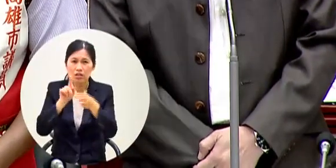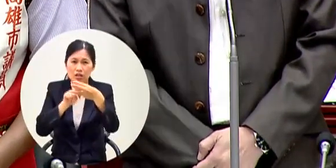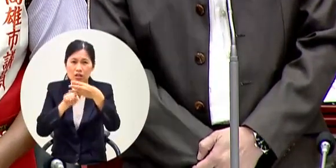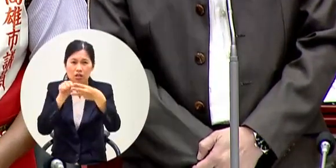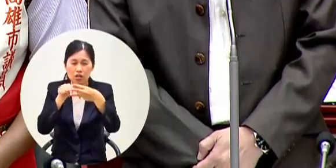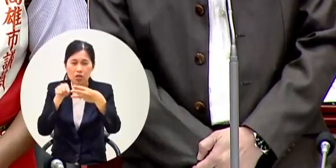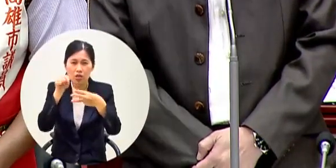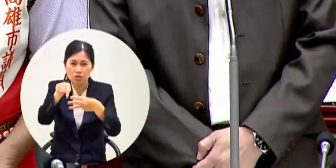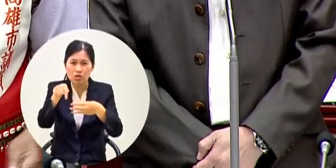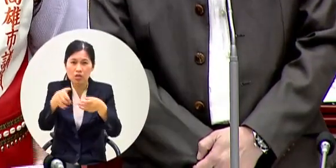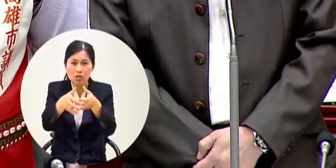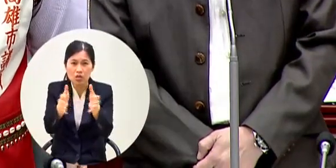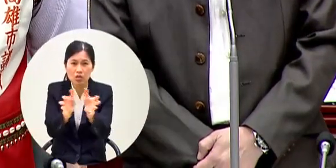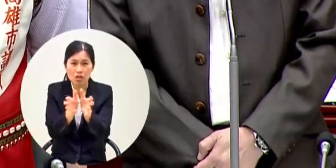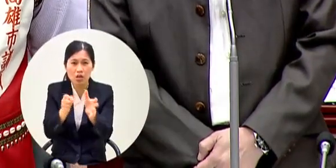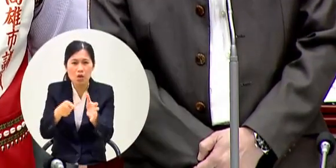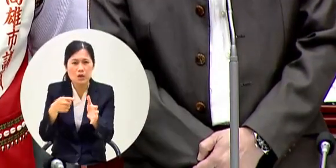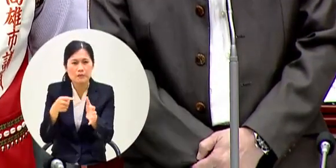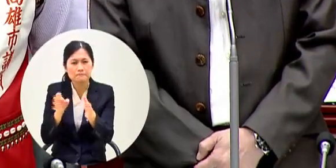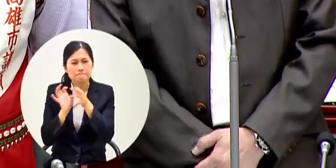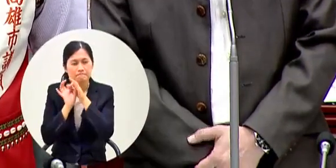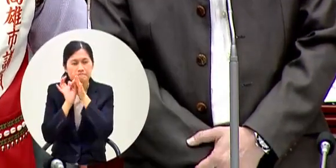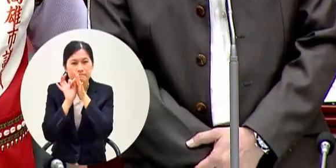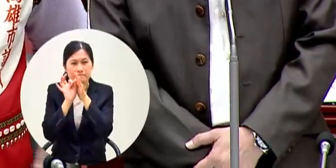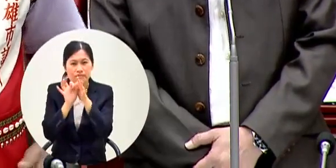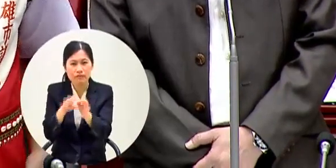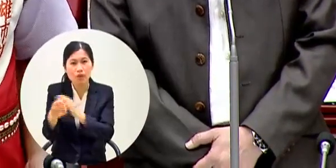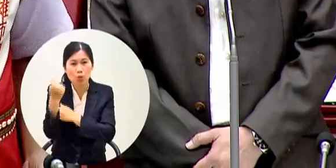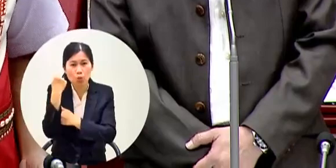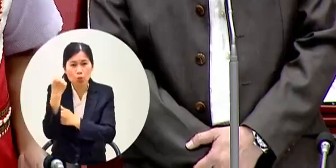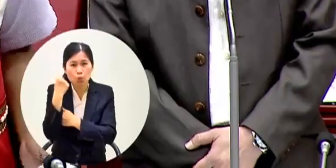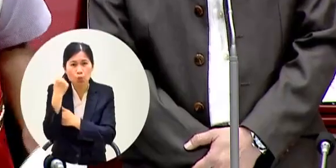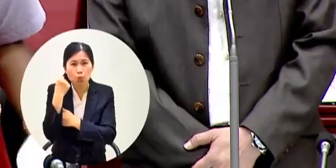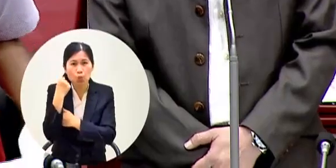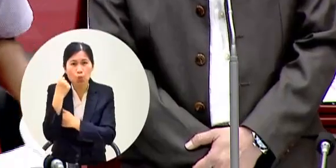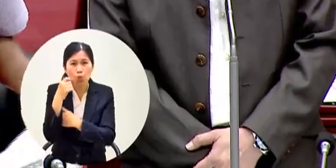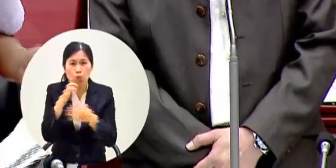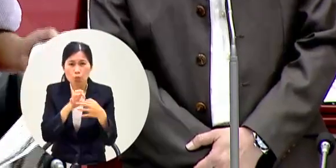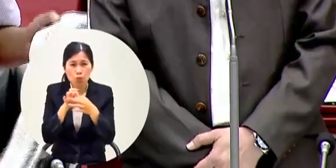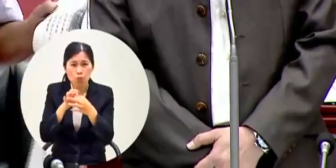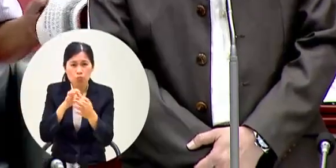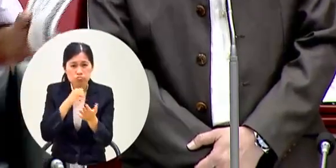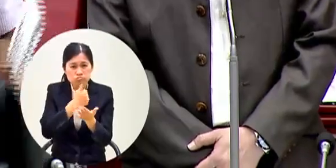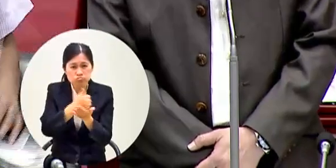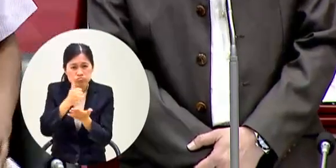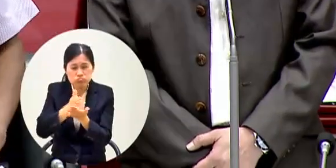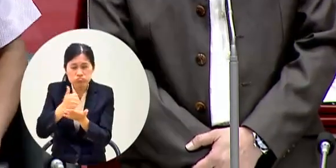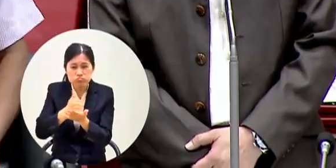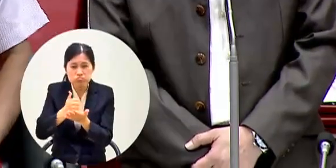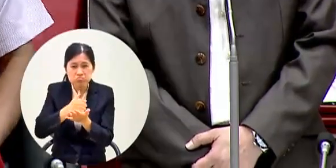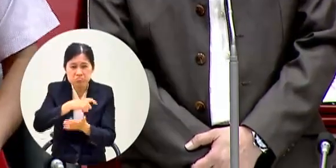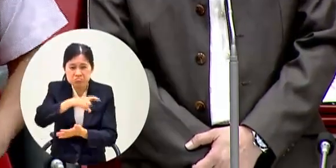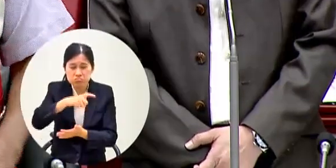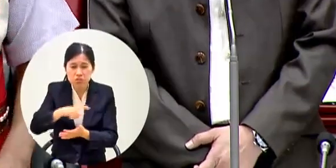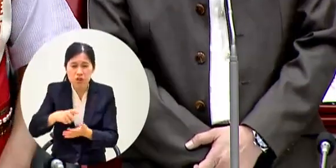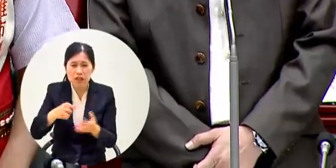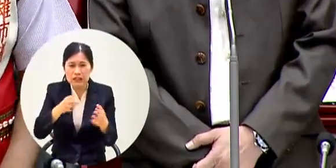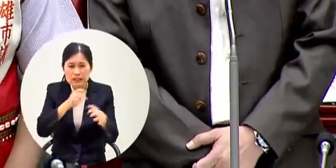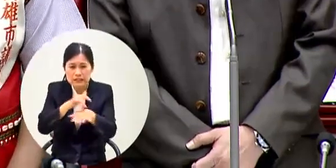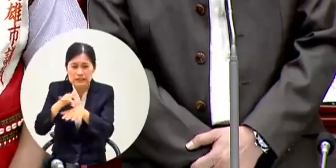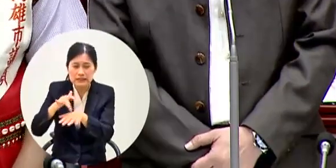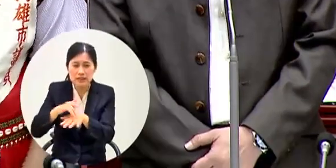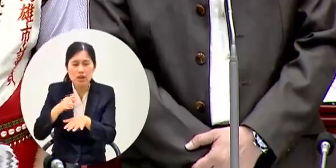是产销运销的合作社这些议题上的这些关心。那我想关于爱玉商的部